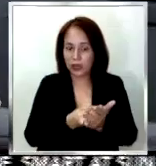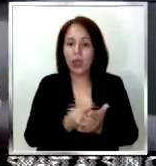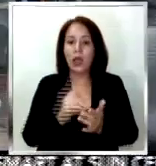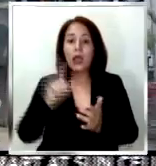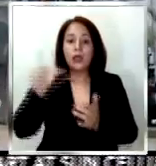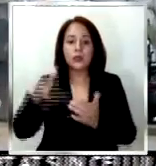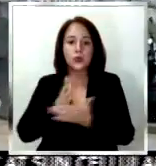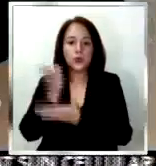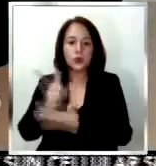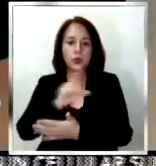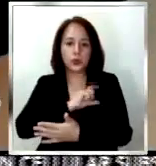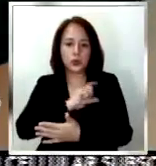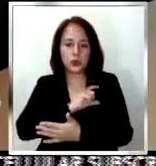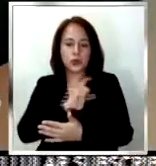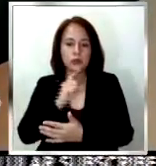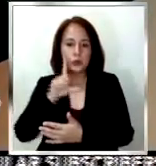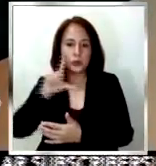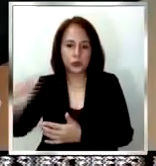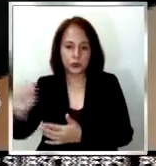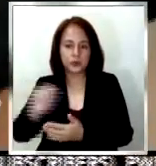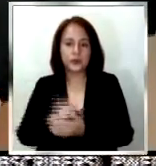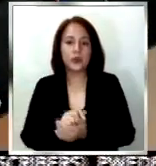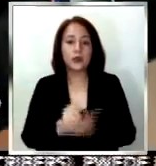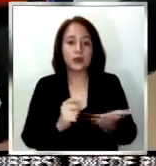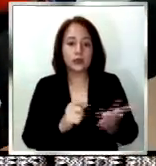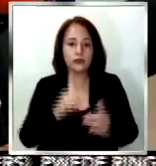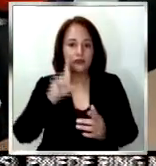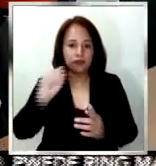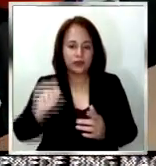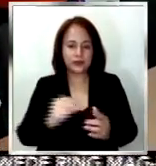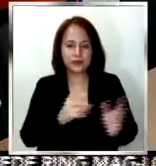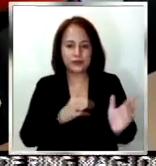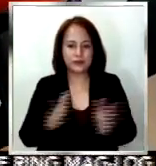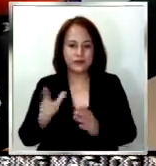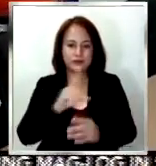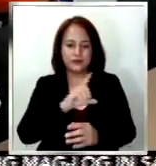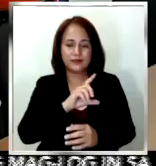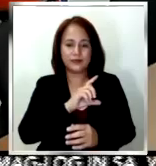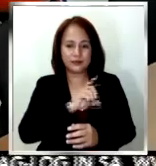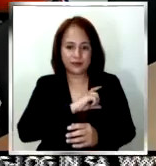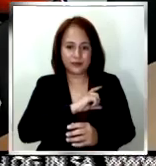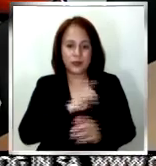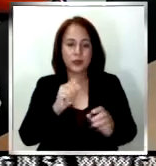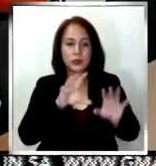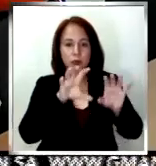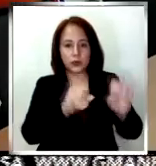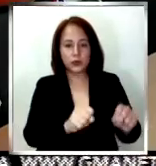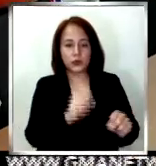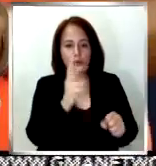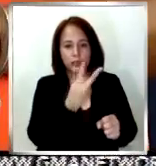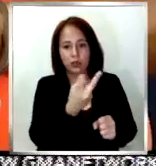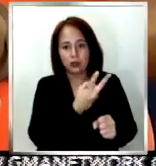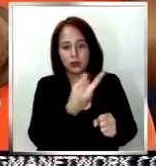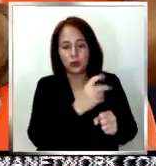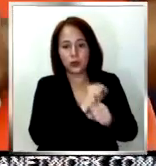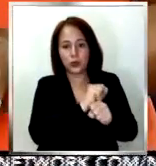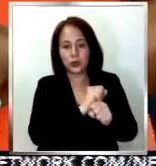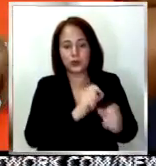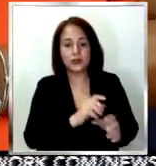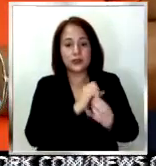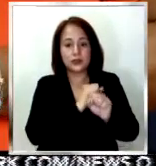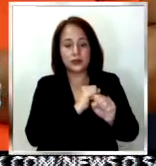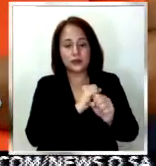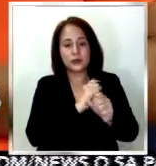station at nagsumbong. Agad umaksyon ng pulisya at inaresto ang dalawang kawani ng Rizal Provincial Security Division na sina